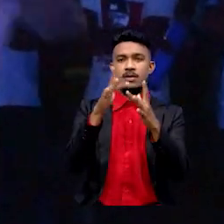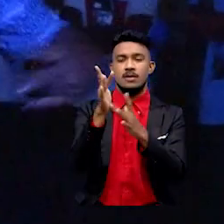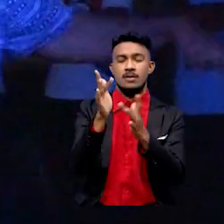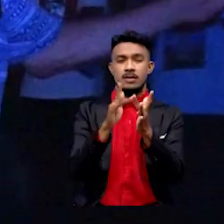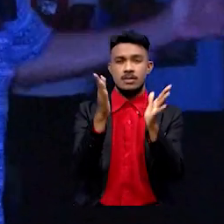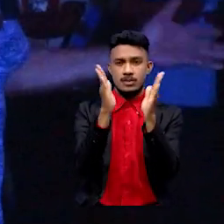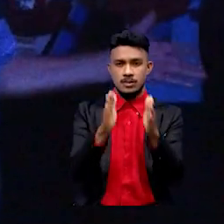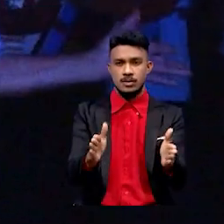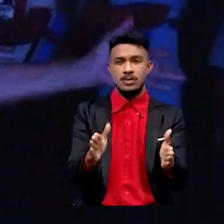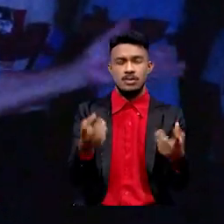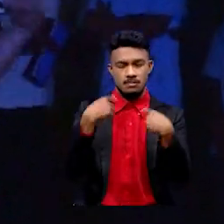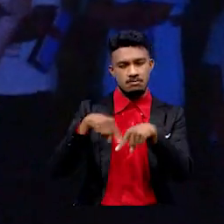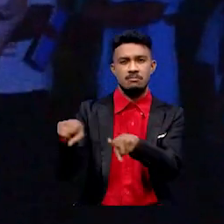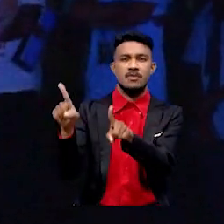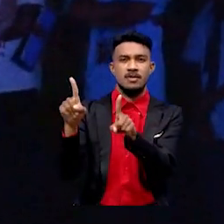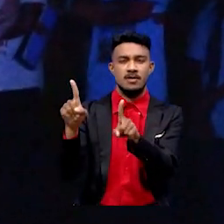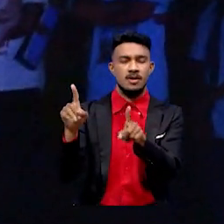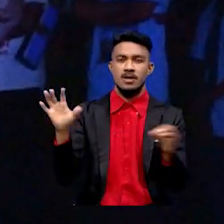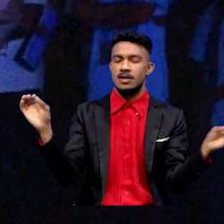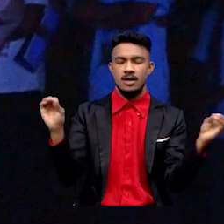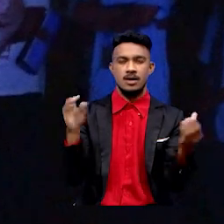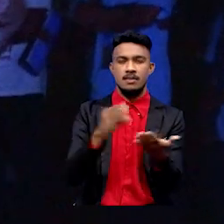ke Google, filona, la prende.